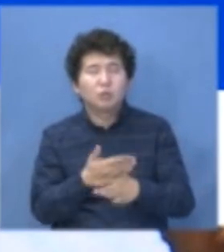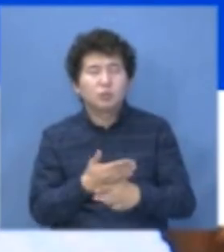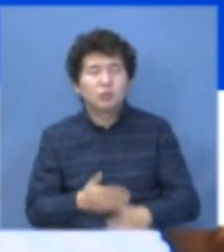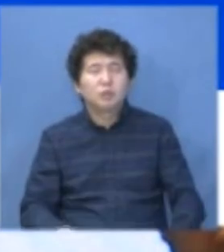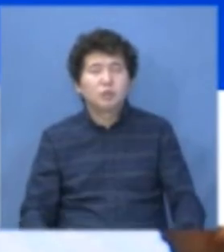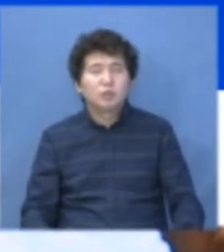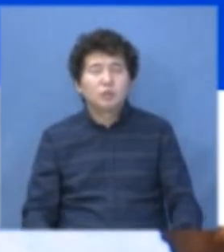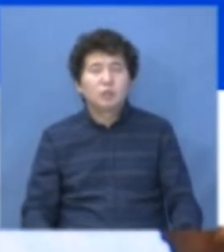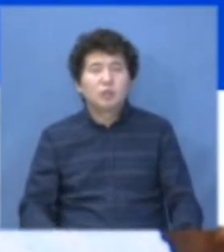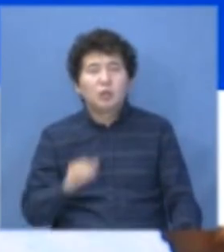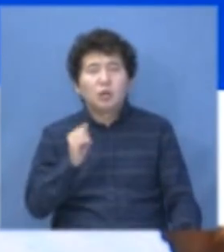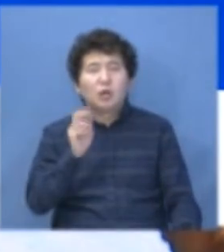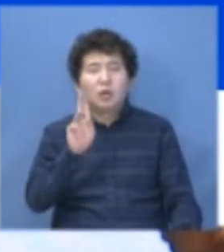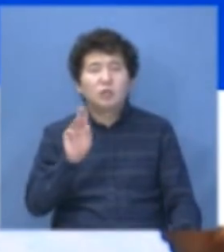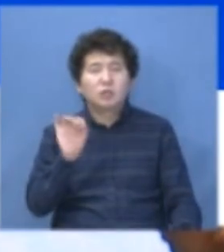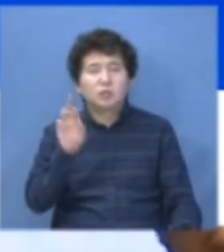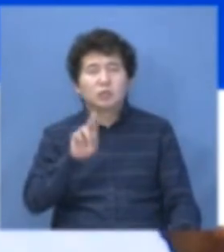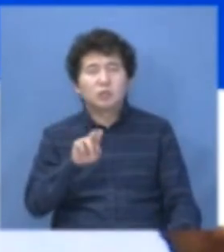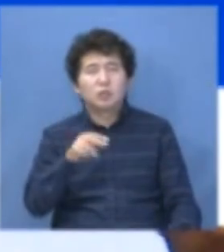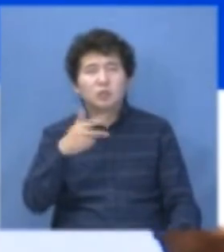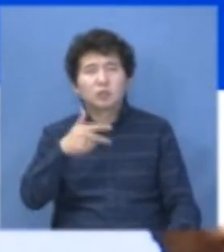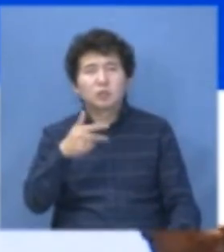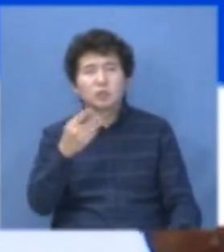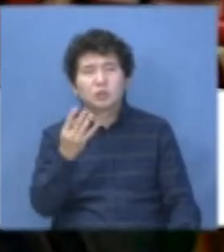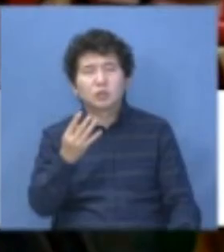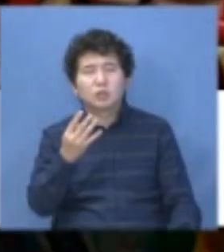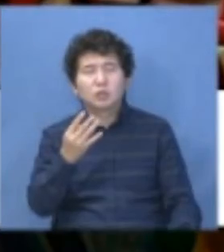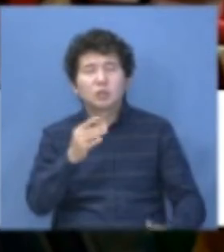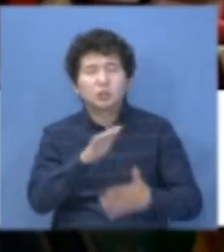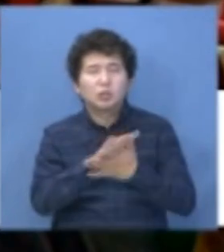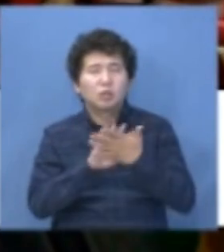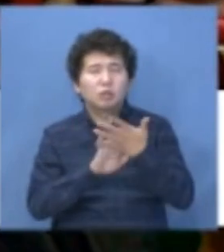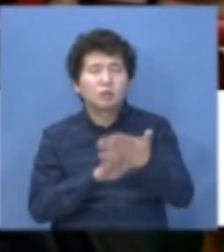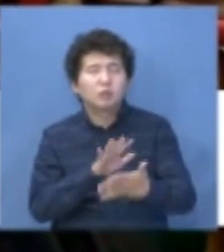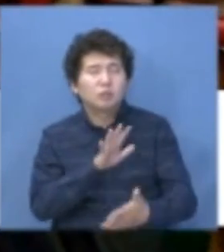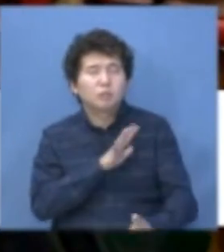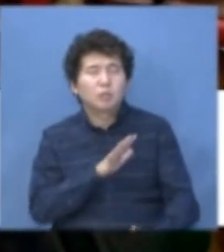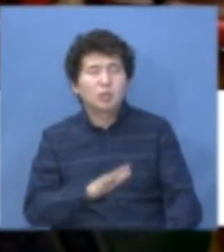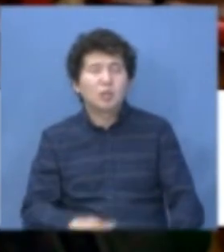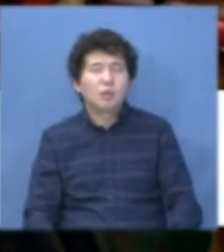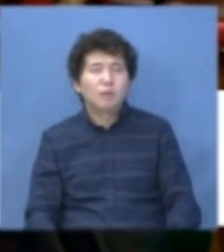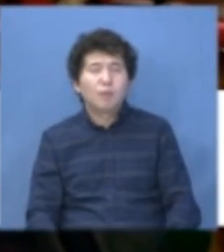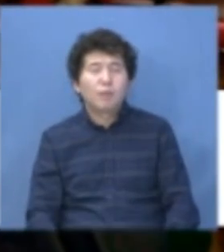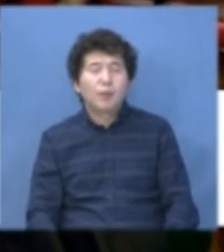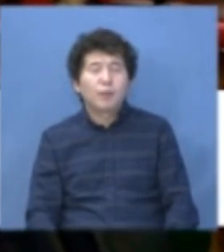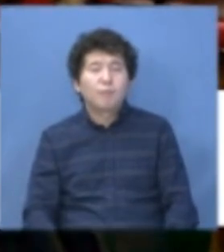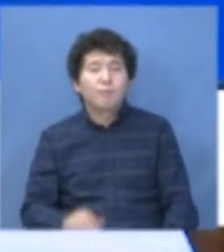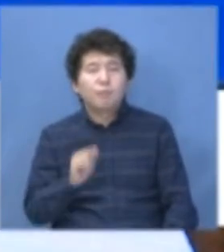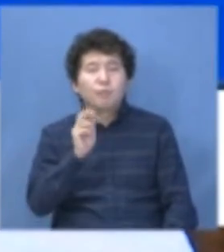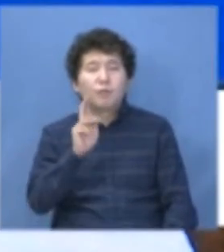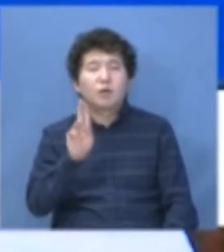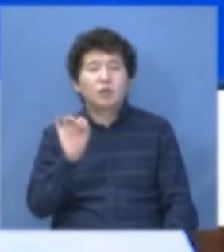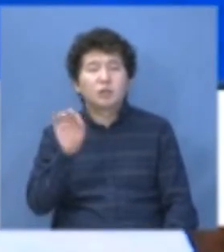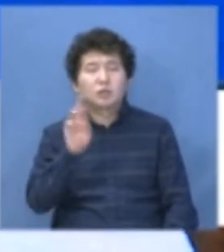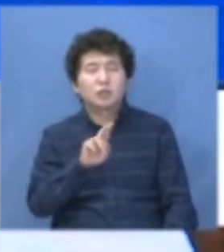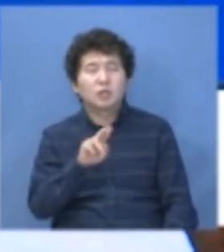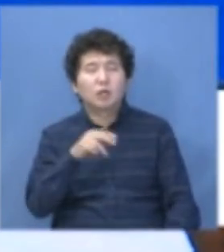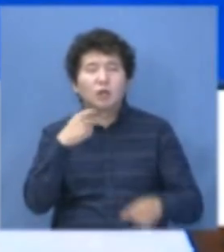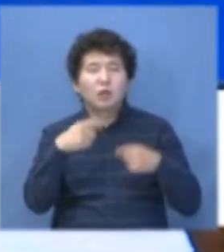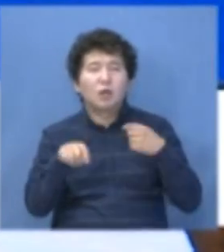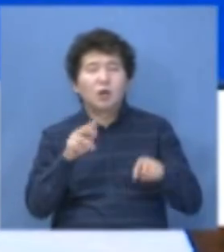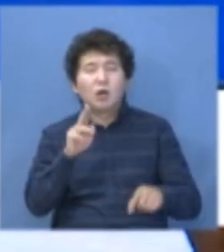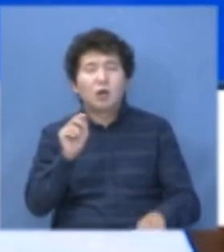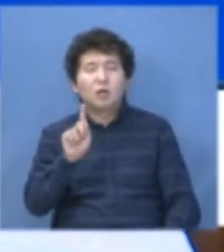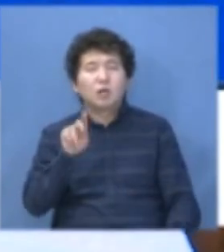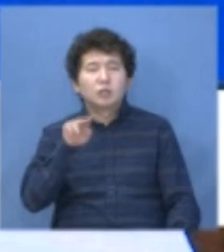акцияларды сатып алу бойынша 34 өтінім келіп түскен. Гүлназ Оразаеваның айтуынша, бұл акцияларды сату қызметі бойынша